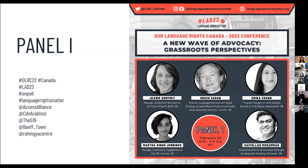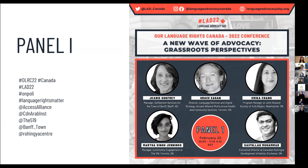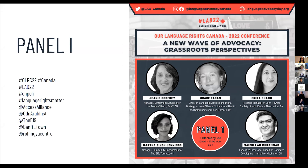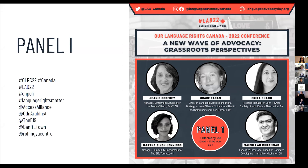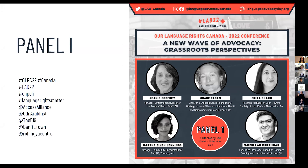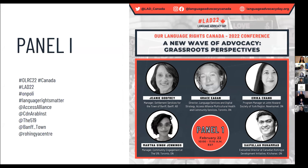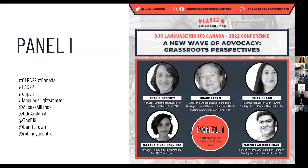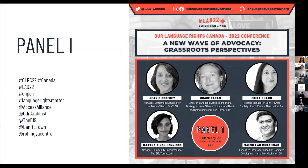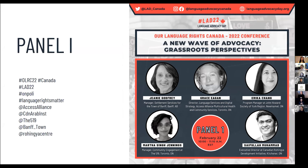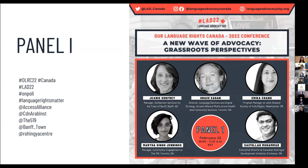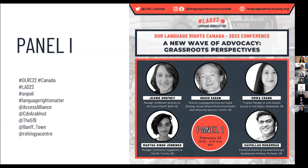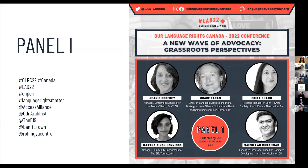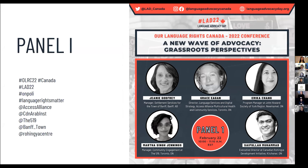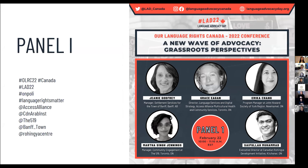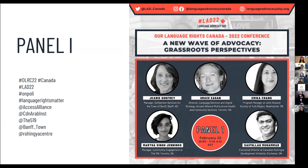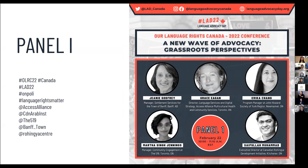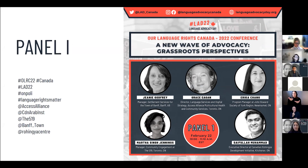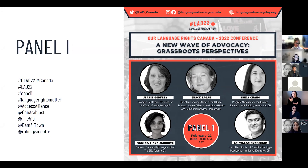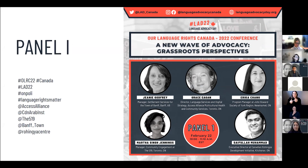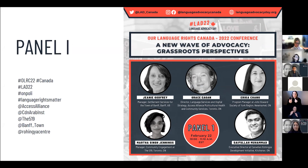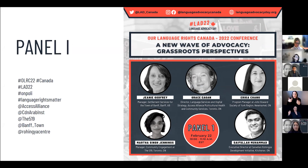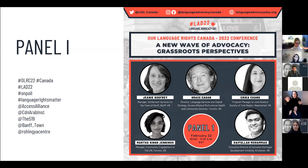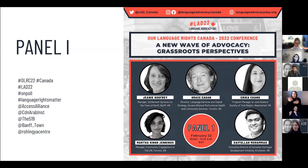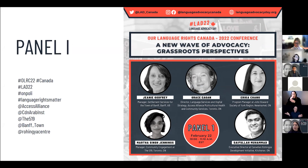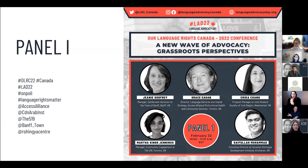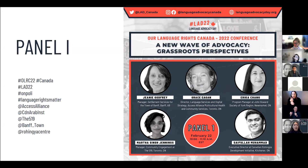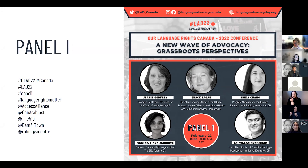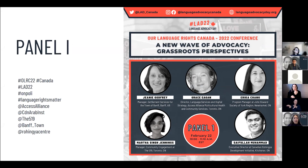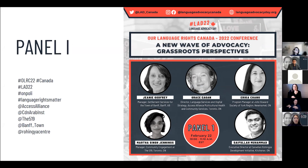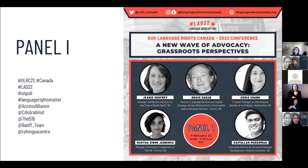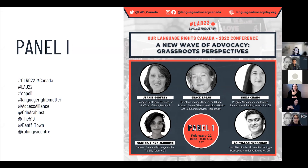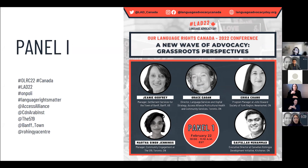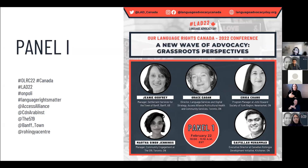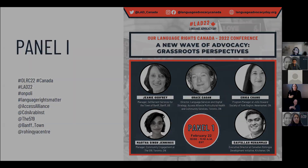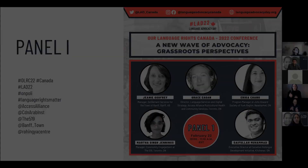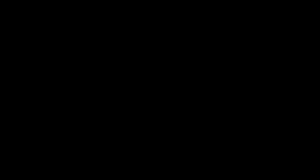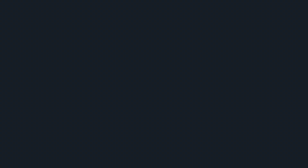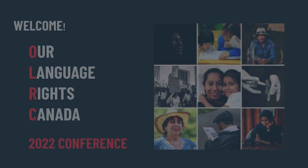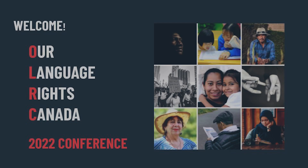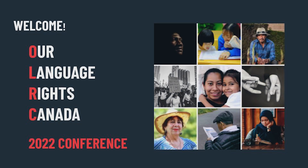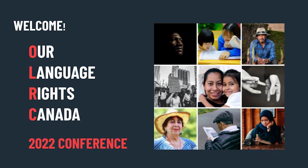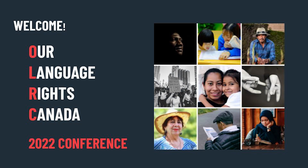et dites-nous qu'est-ce qui vous inspire et pour que nous puissions continuer nos discussions.